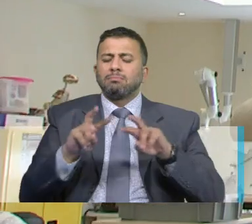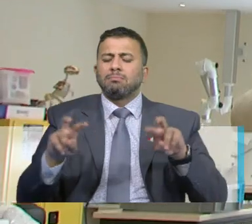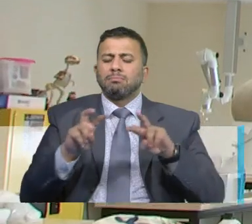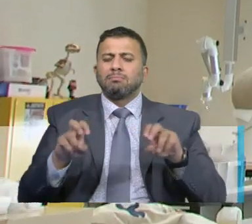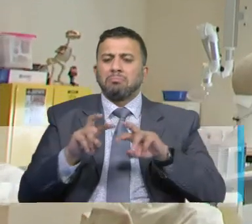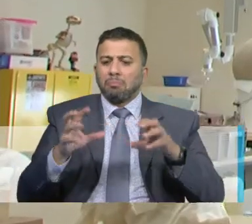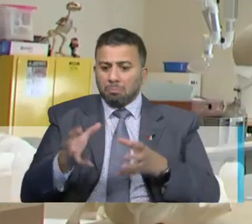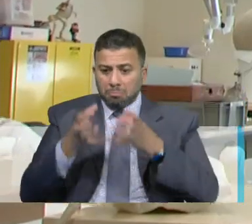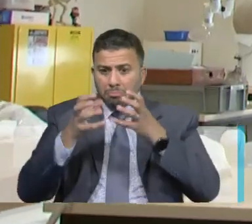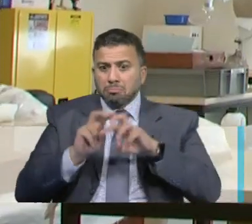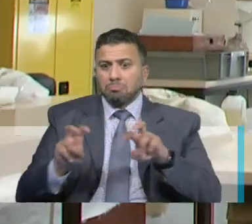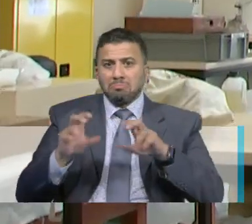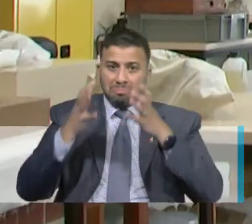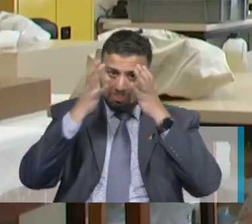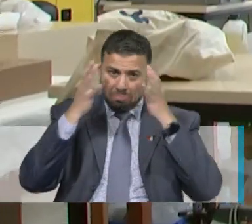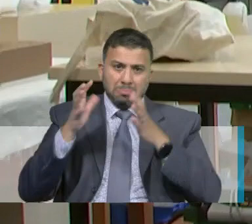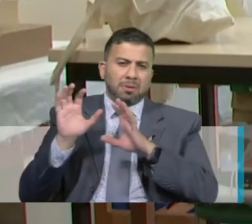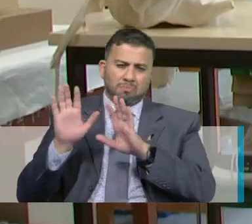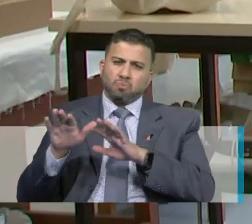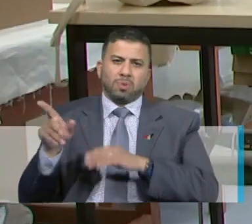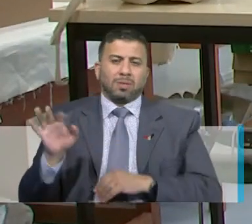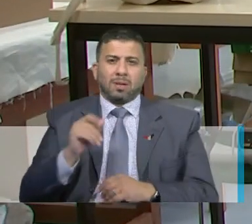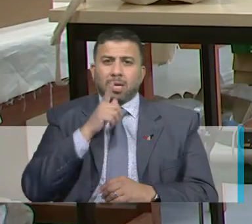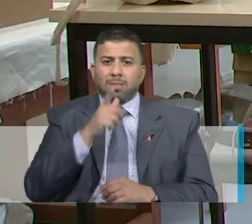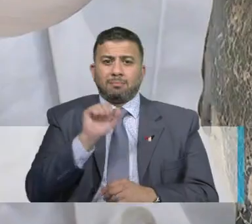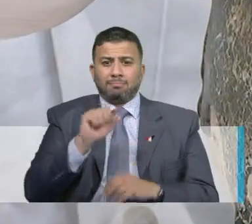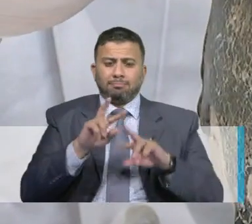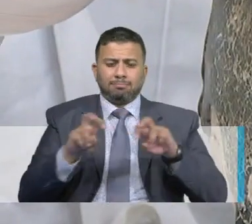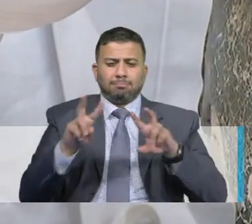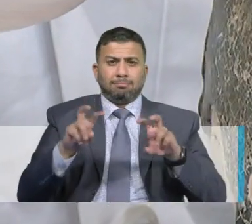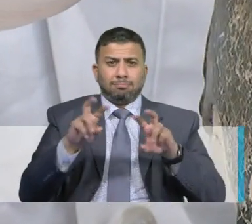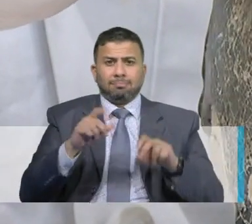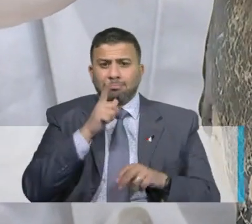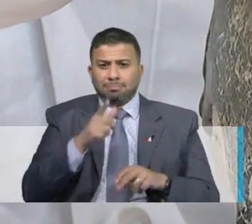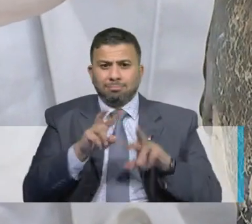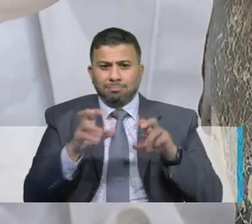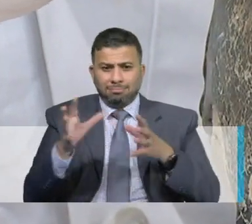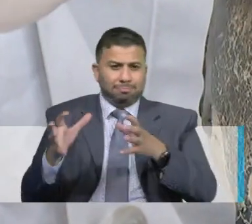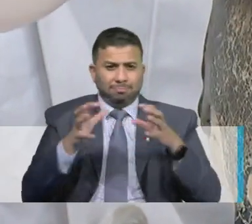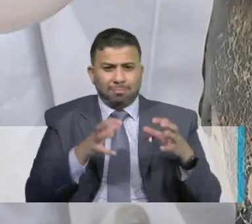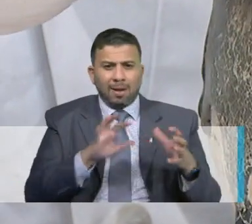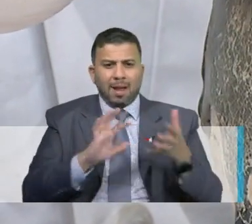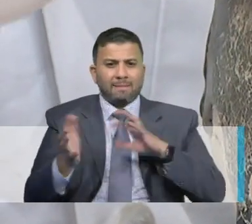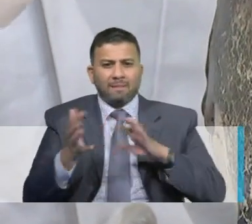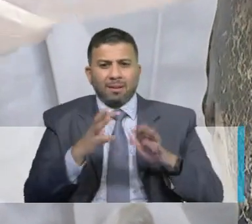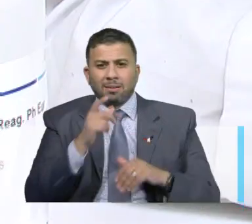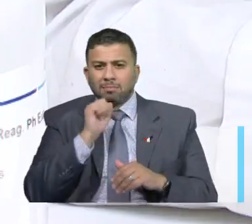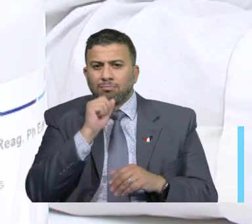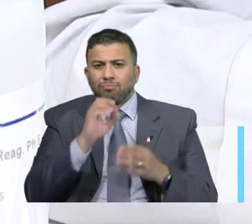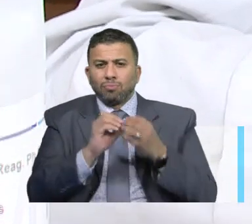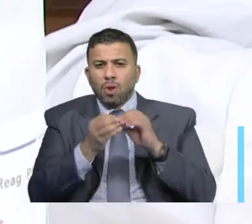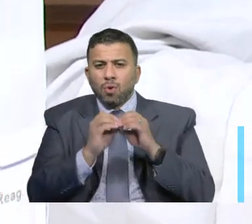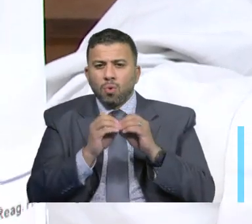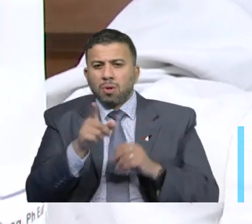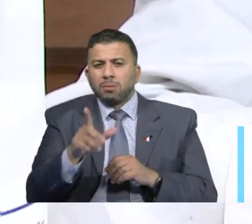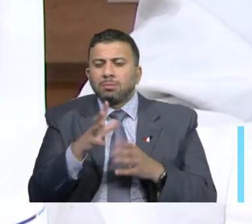هذه المكتشفات. تبدأ مراحل الترميم وفق خطة مدروسة عبر دراسة حالة القطع وتحليلها حسب نوعها